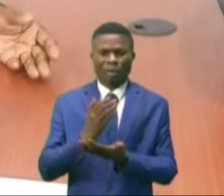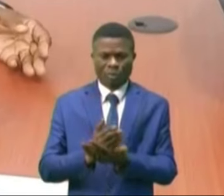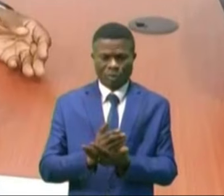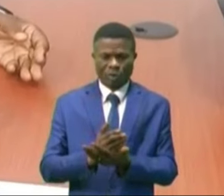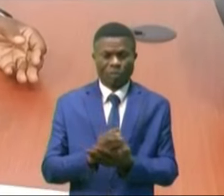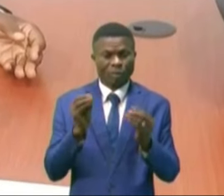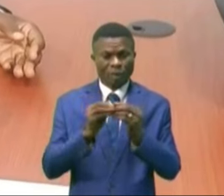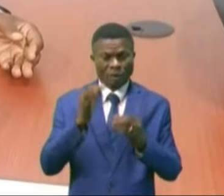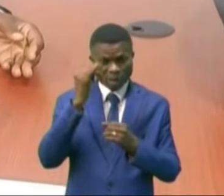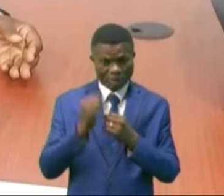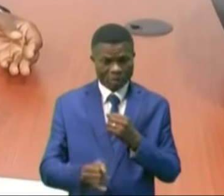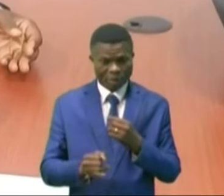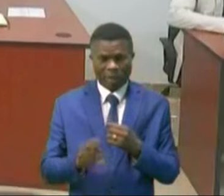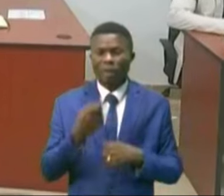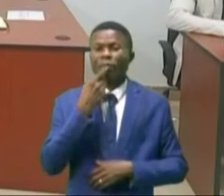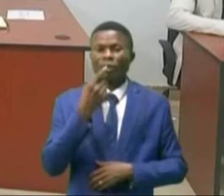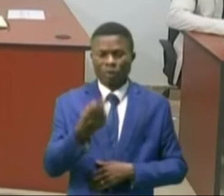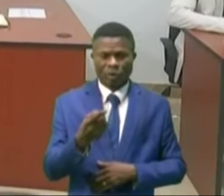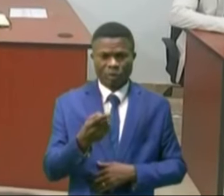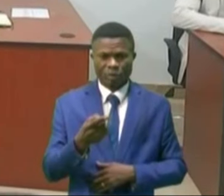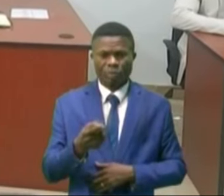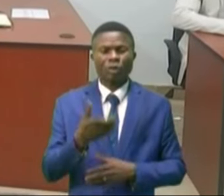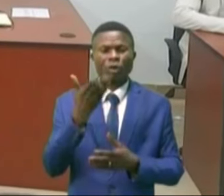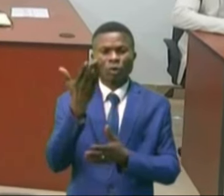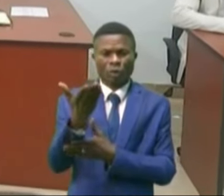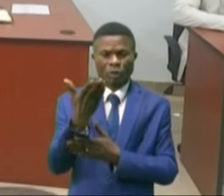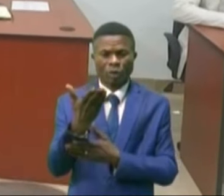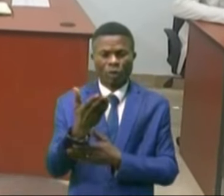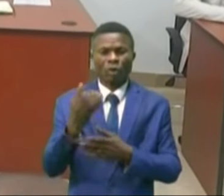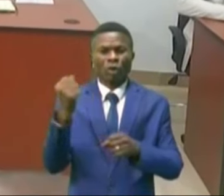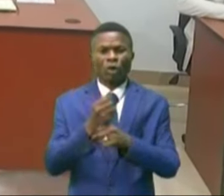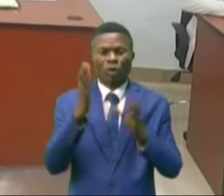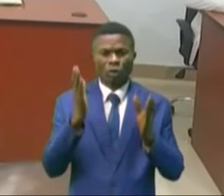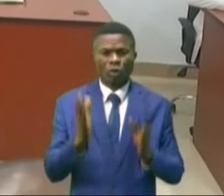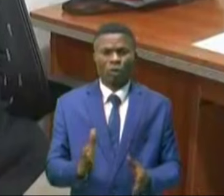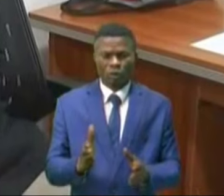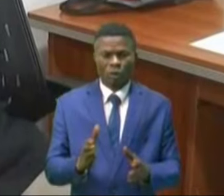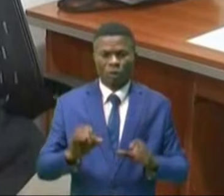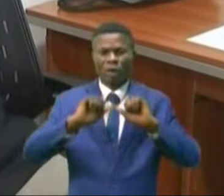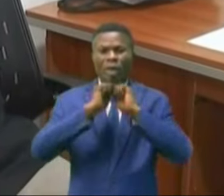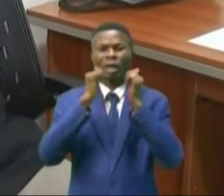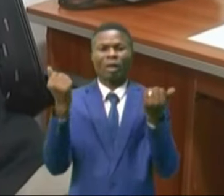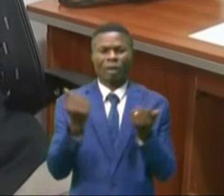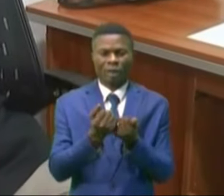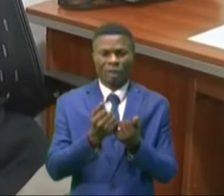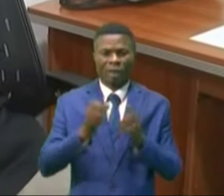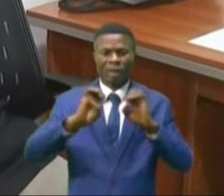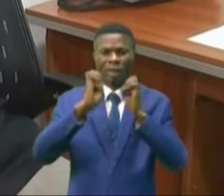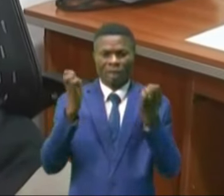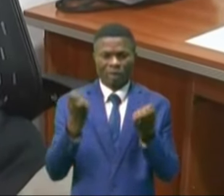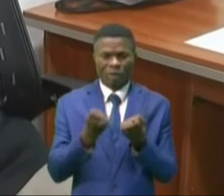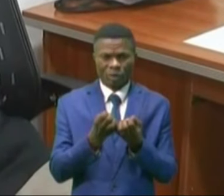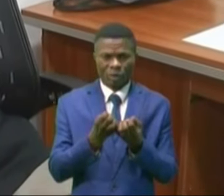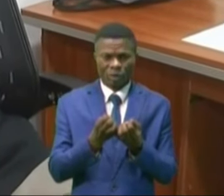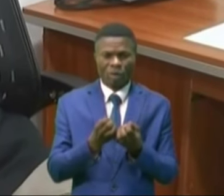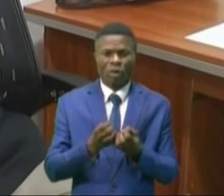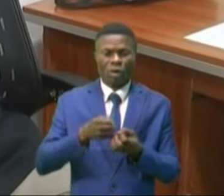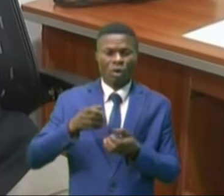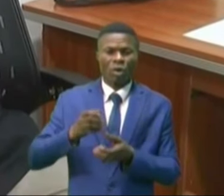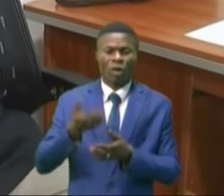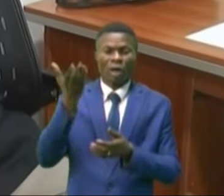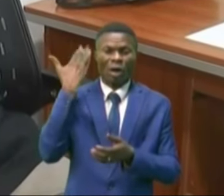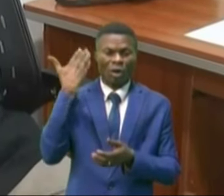cette rencontre, a-t-il ajouté, il sera demandé aux opérateurs d'intégrer l'association des entreprises de forage au